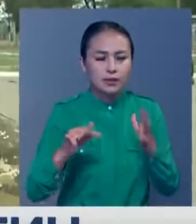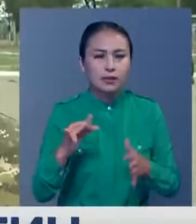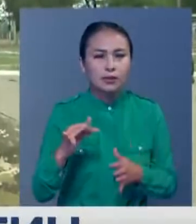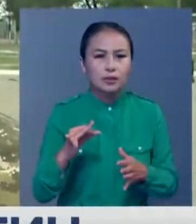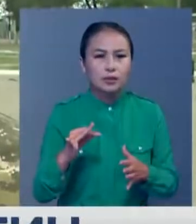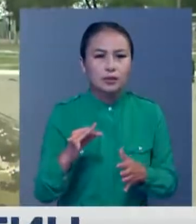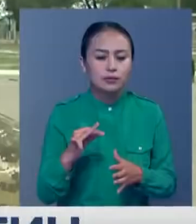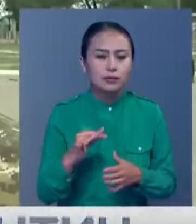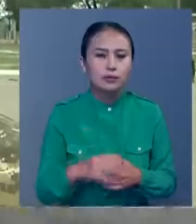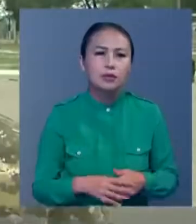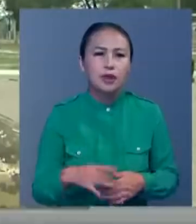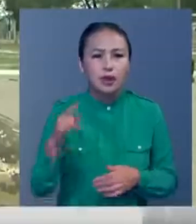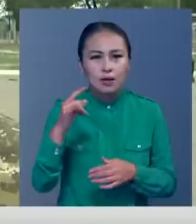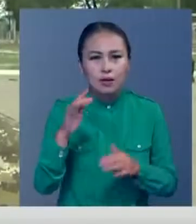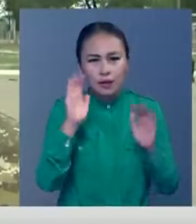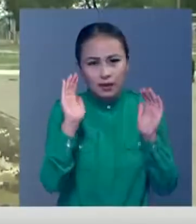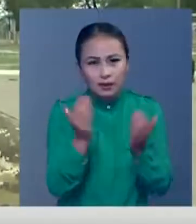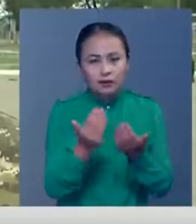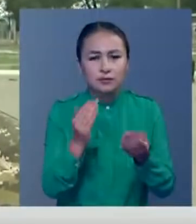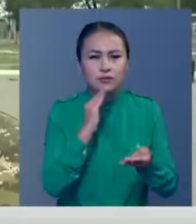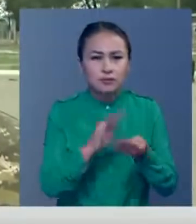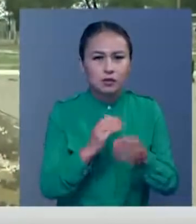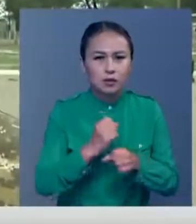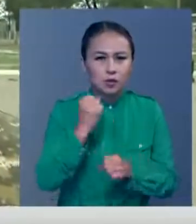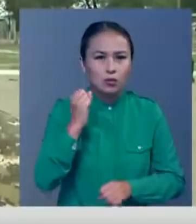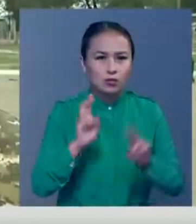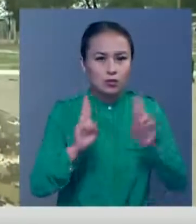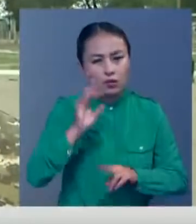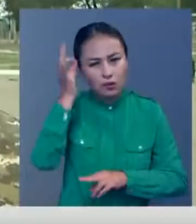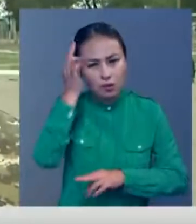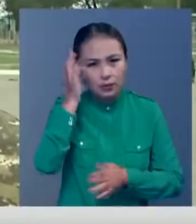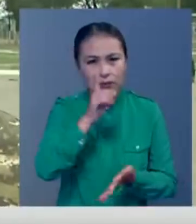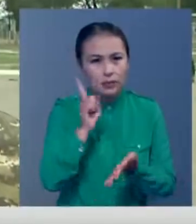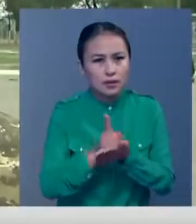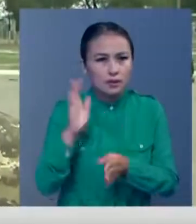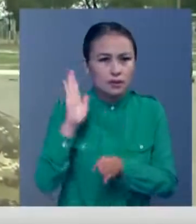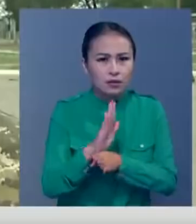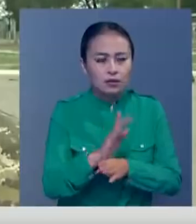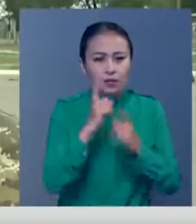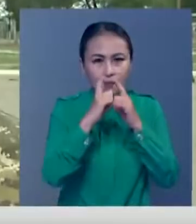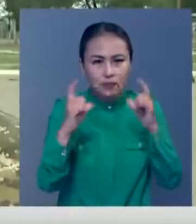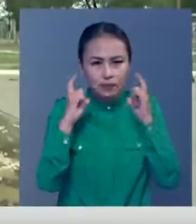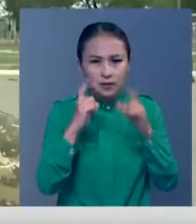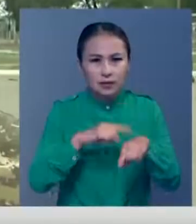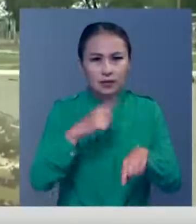тәрбиесін мұнда карантиндік режимнің қатаң сақталуын талап етеді. Бізге